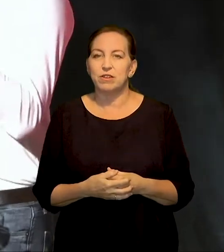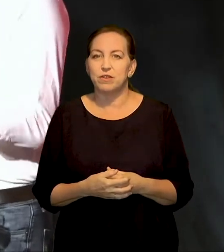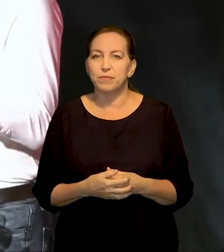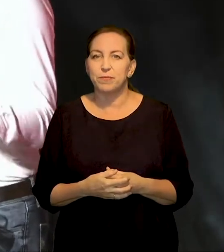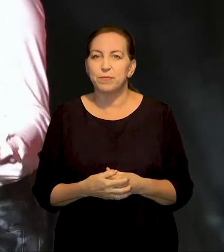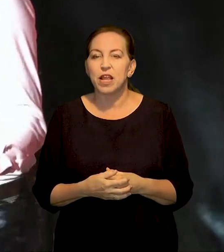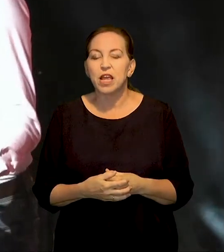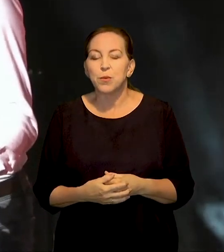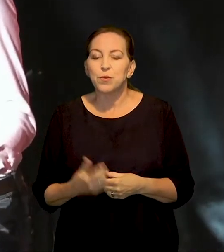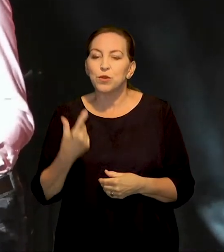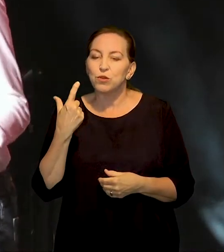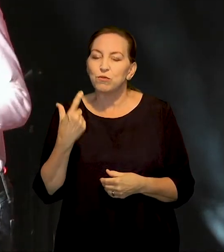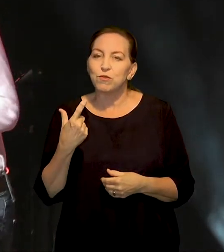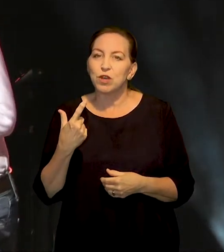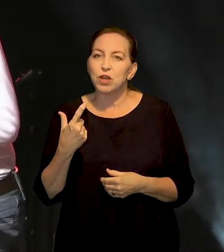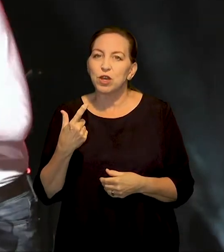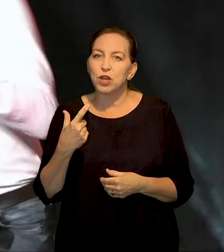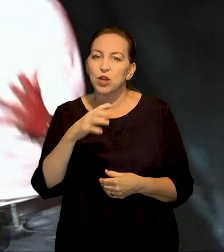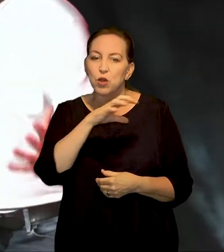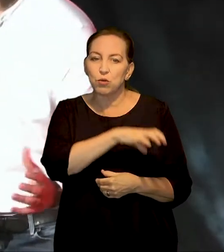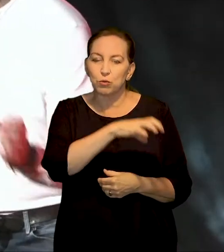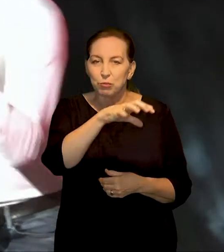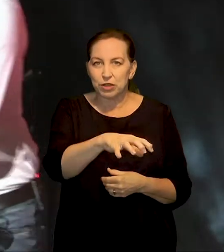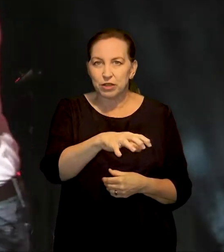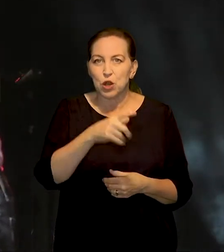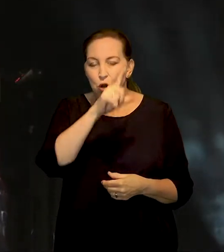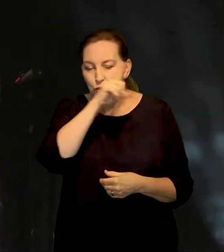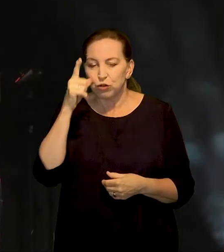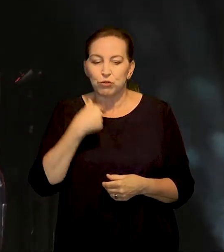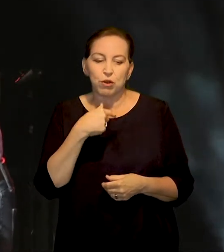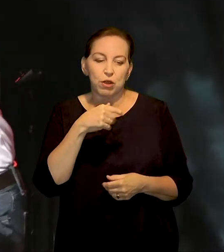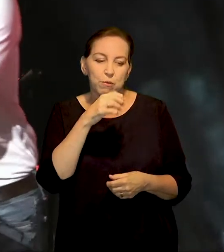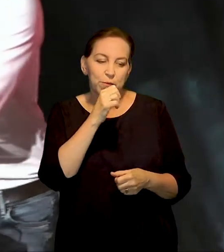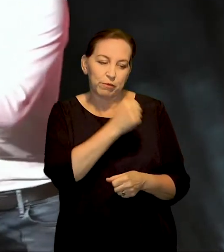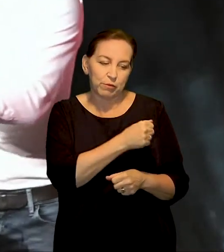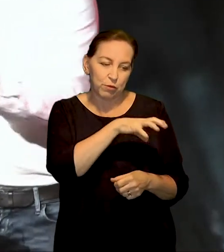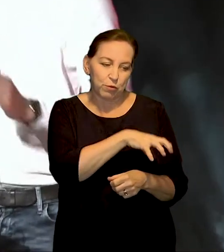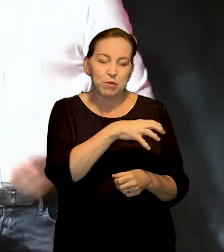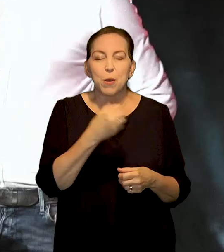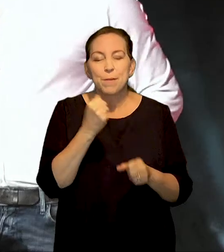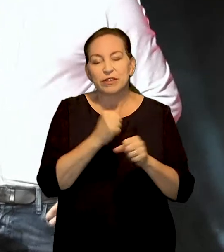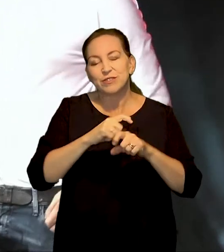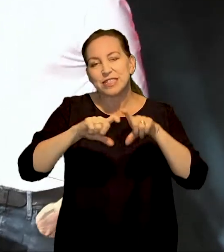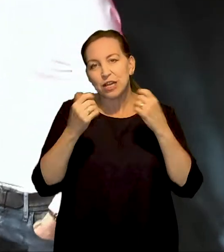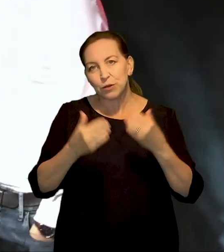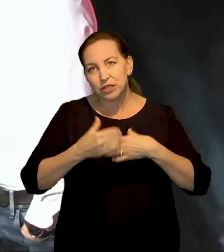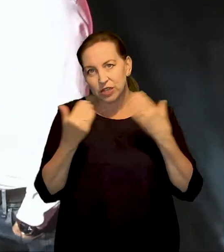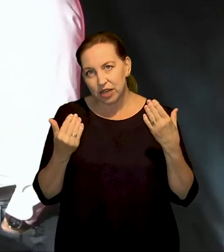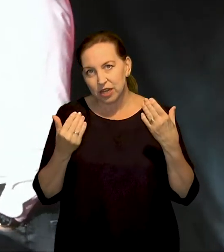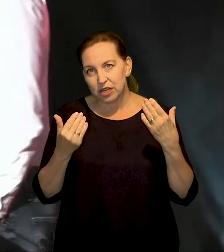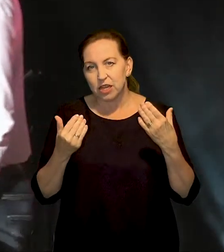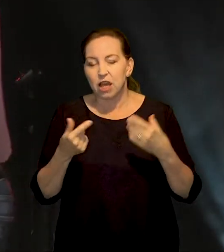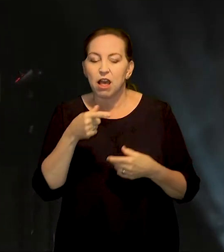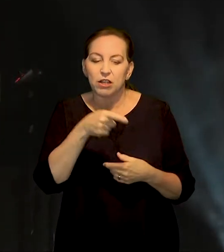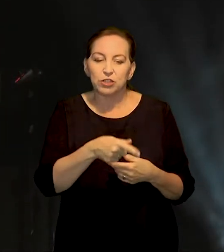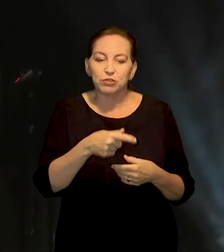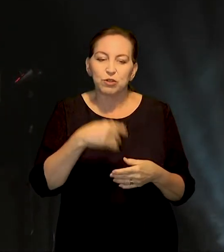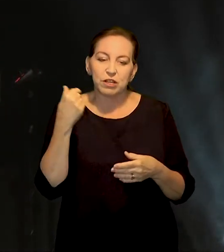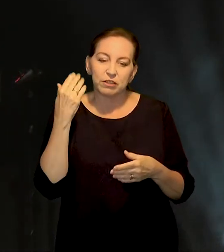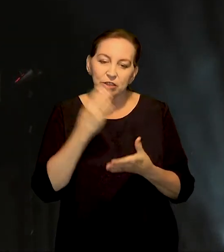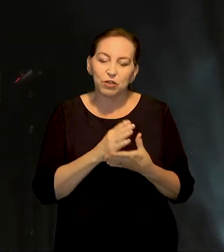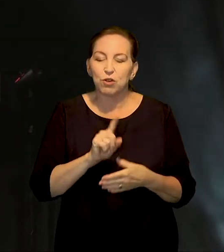zatrudnieni to nie tylko duchowni, pastorzy, liderzy liderów. Tutaj jest